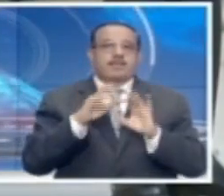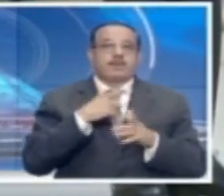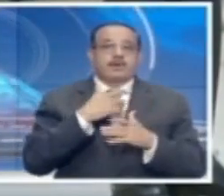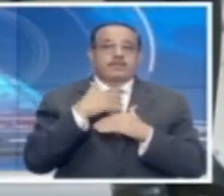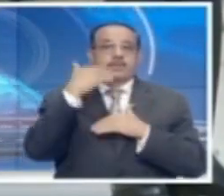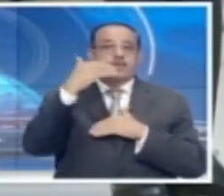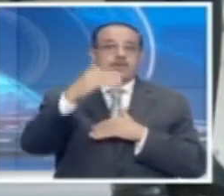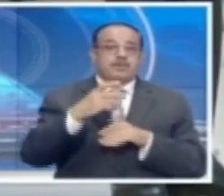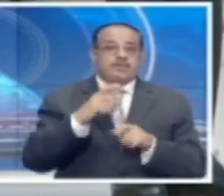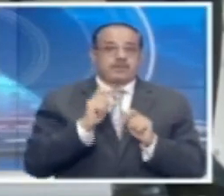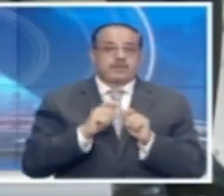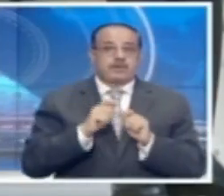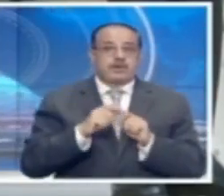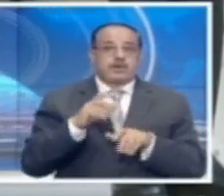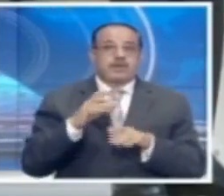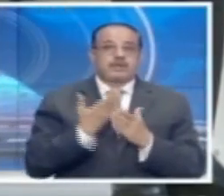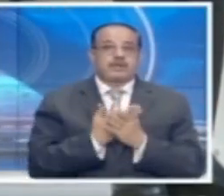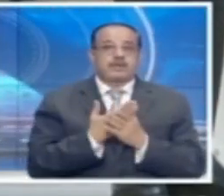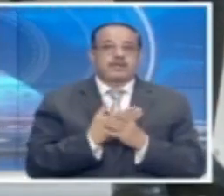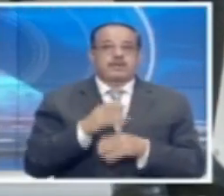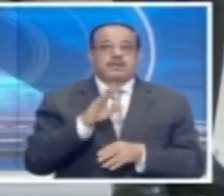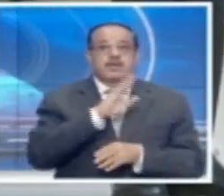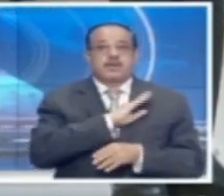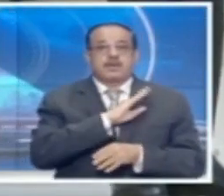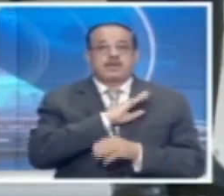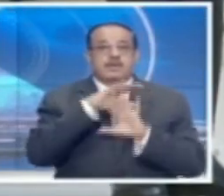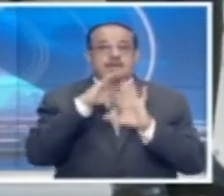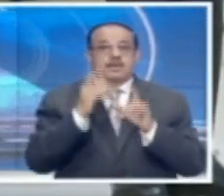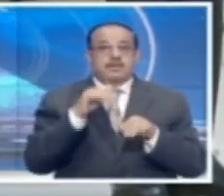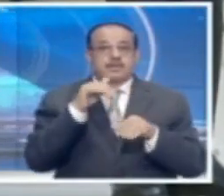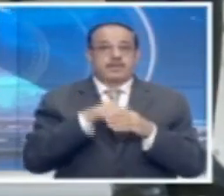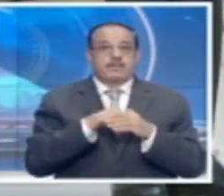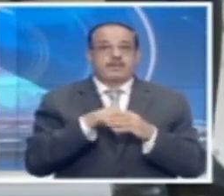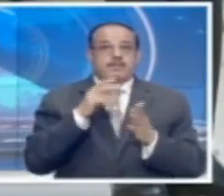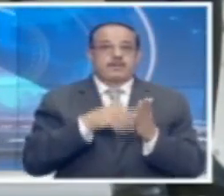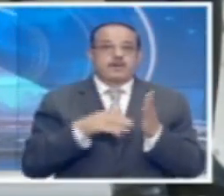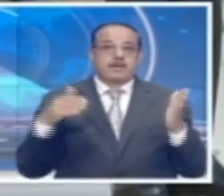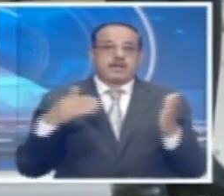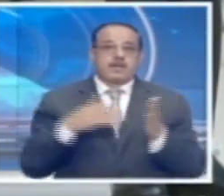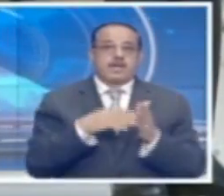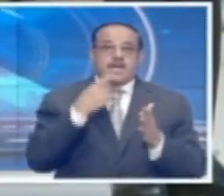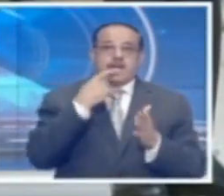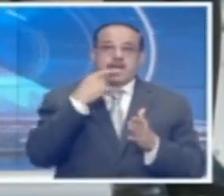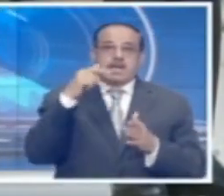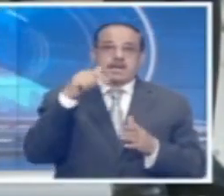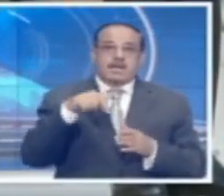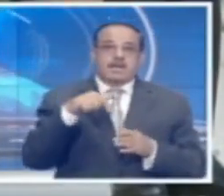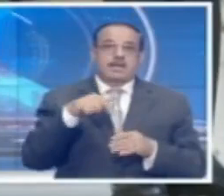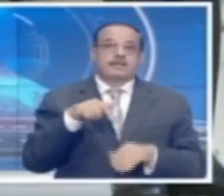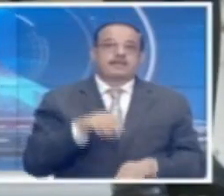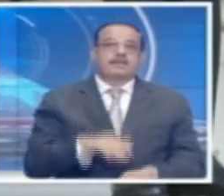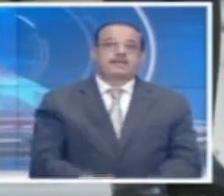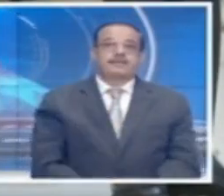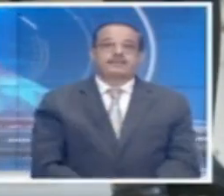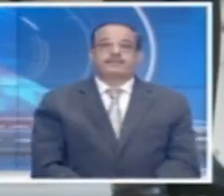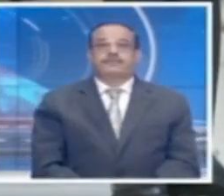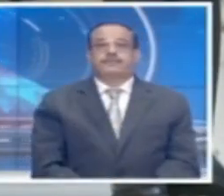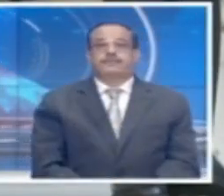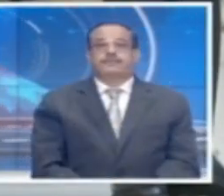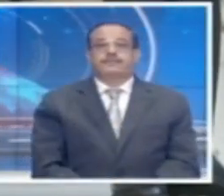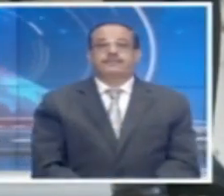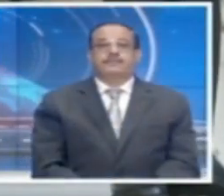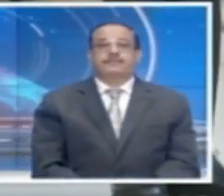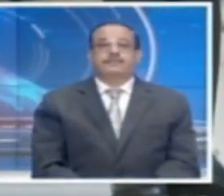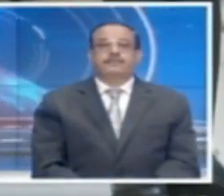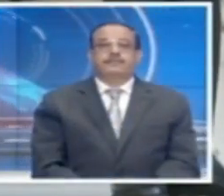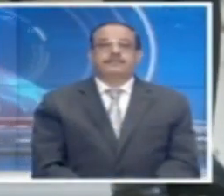طالب بضرورة إحراز تقدم على صعيد الإصلاحات والسيادة العسكرية الكاملة والانتخابات المقررة نهاية